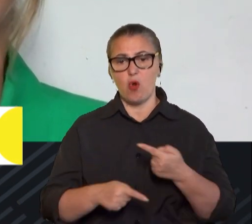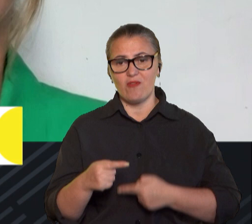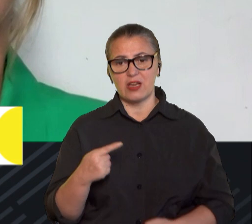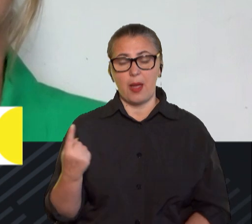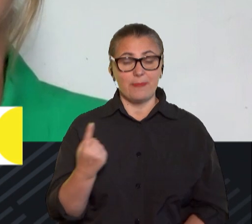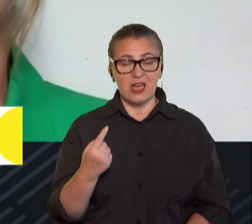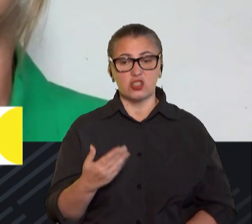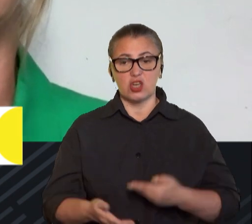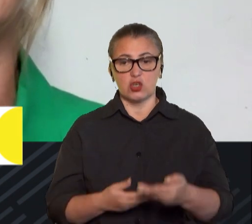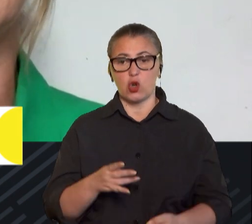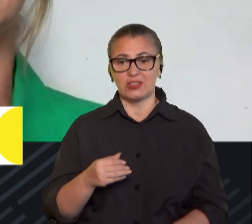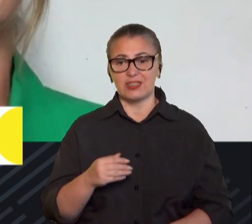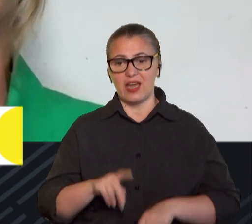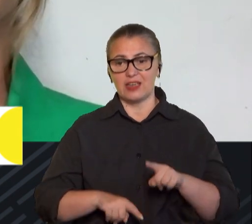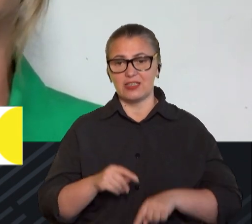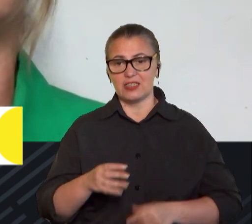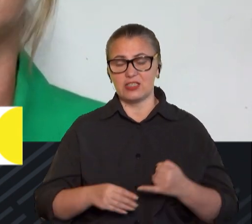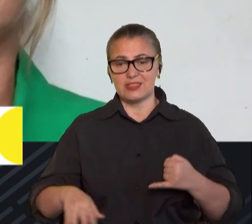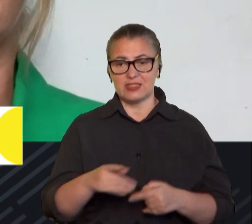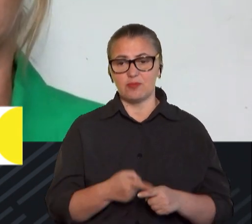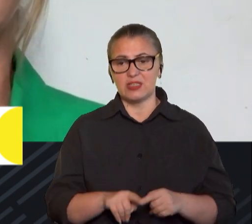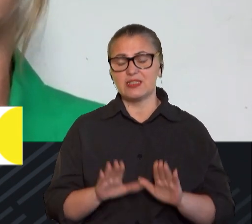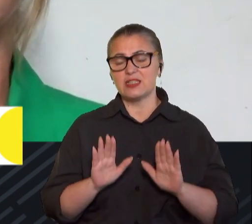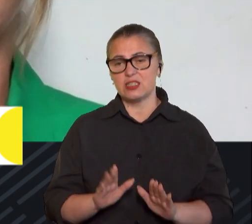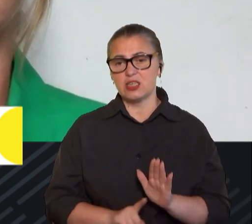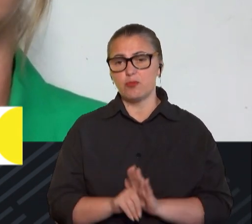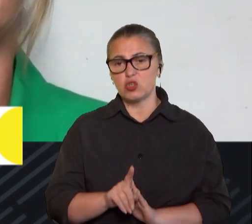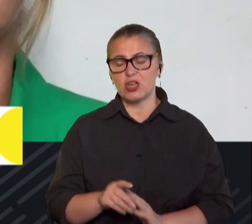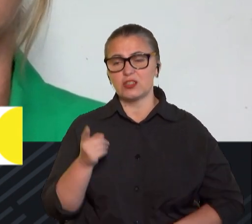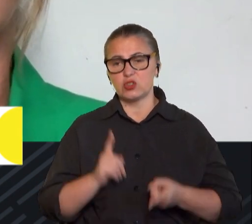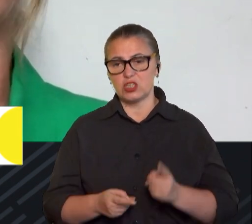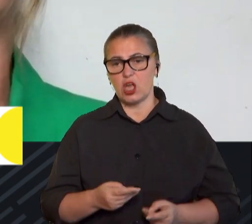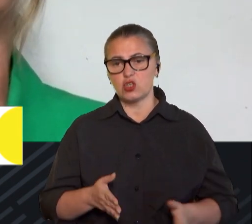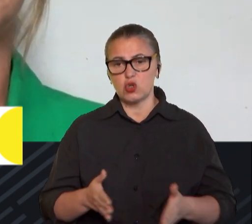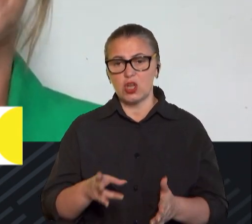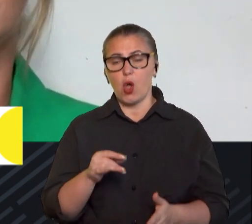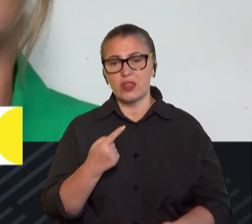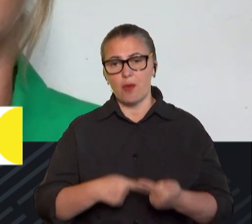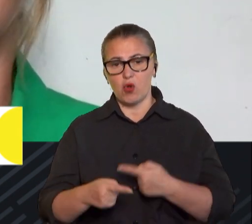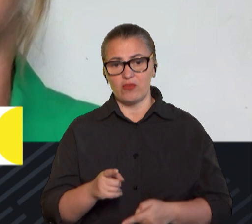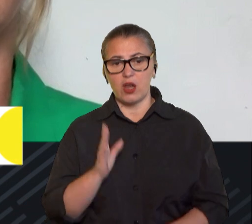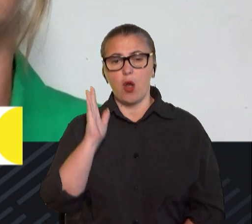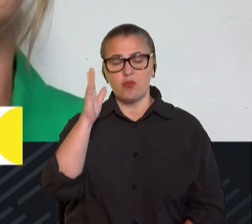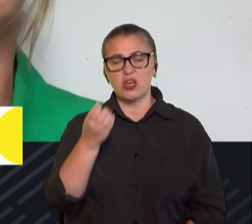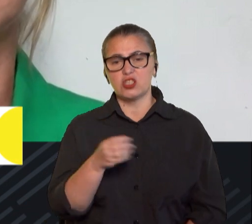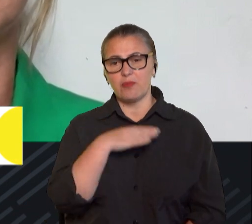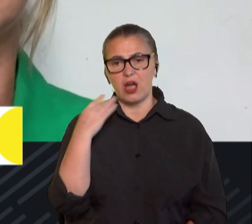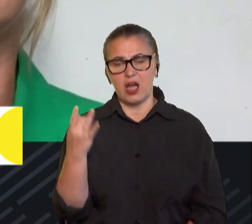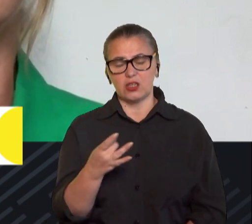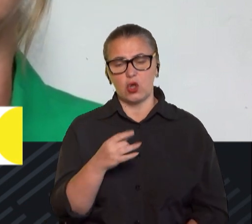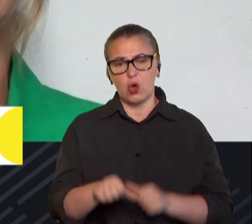перший крок на рідній землі – це лише початок справжнього шляху на поверненню. Попереду ще багато роботи